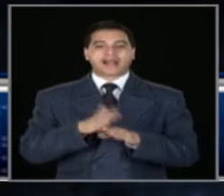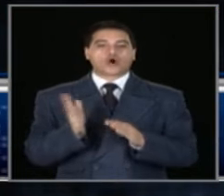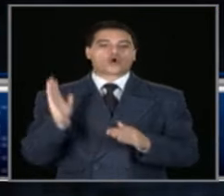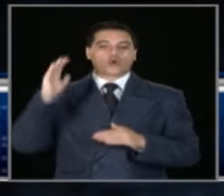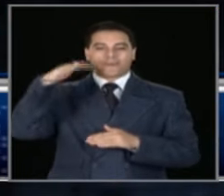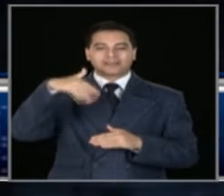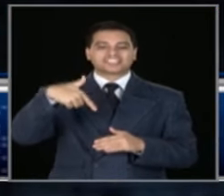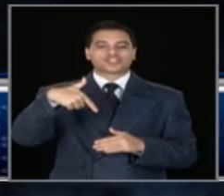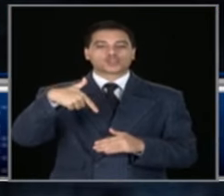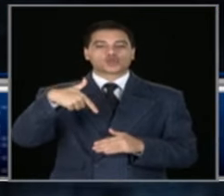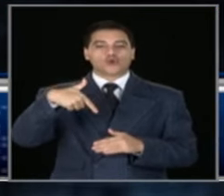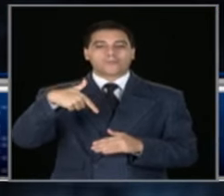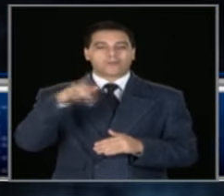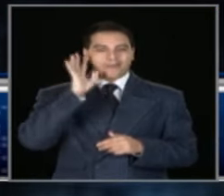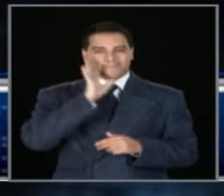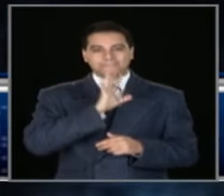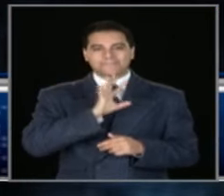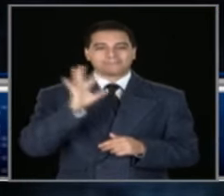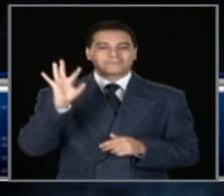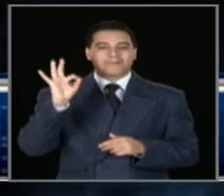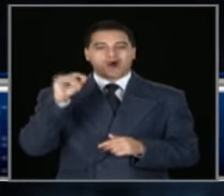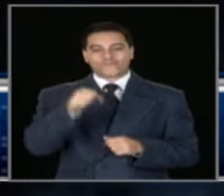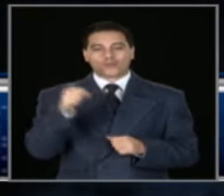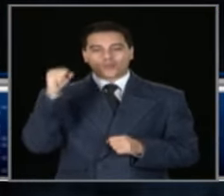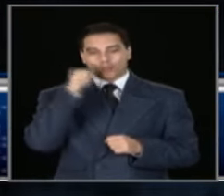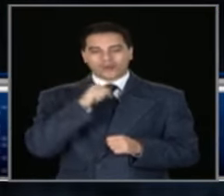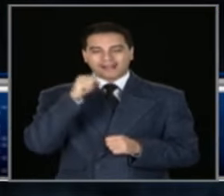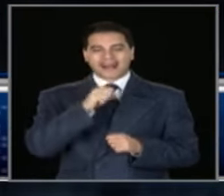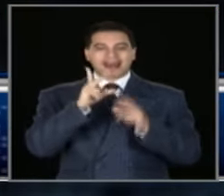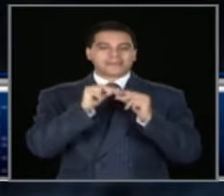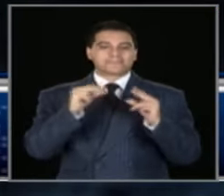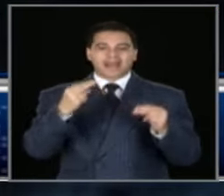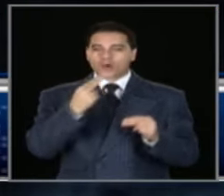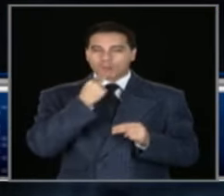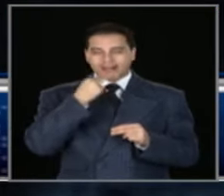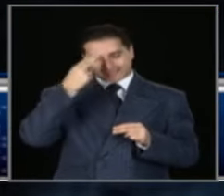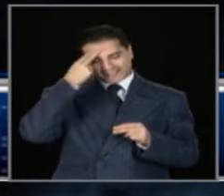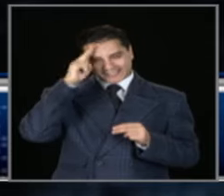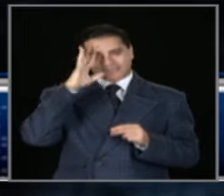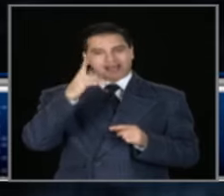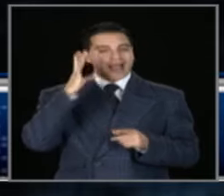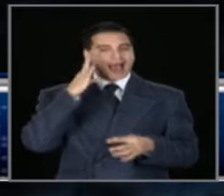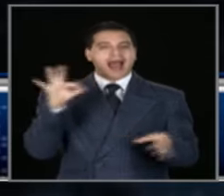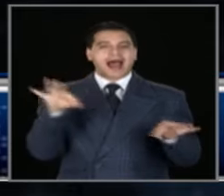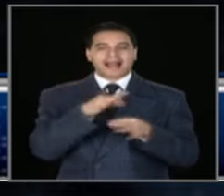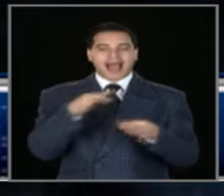على كوبري 6 أكتوبر هي أغنية المطرب لبناني، فمن هو؟ من ألحانه